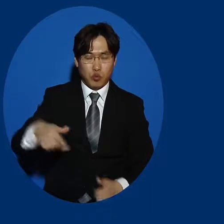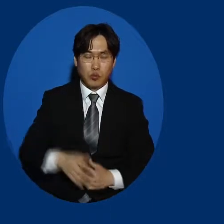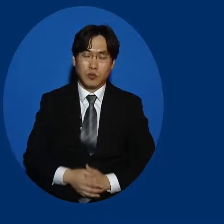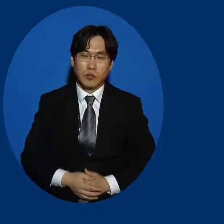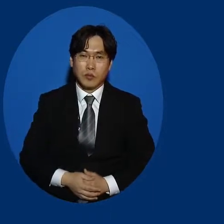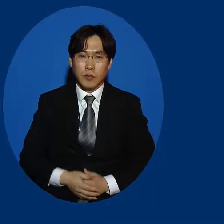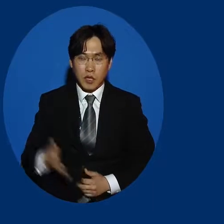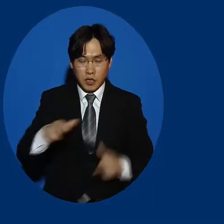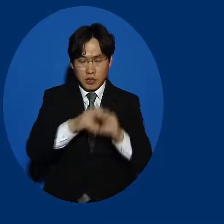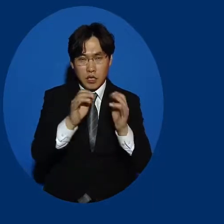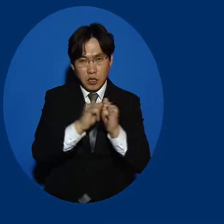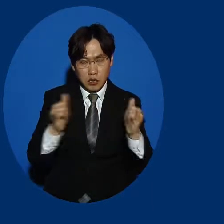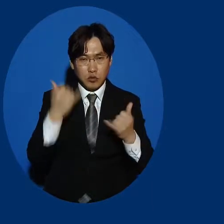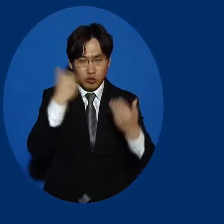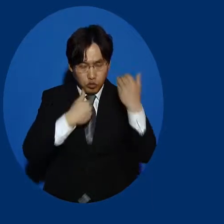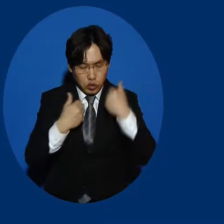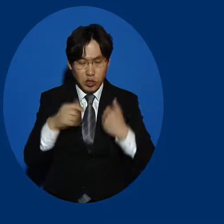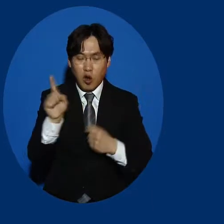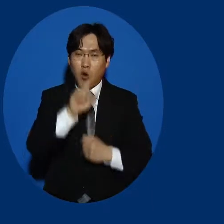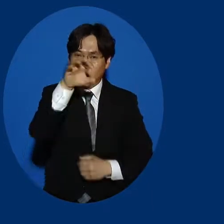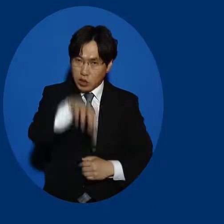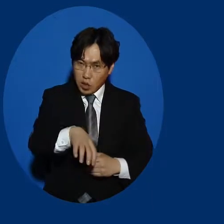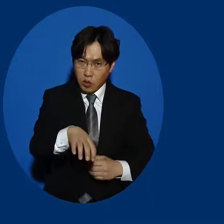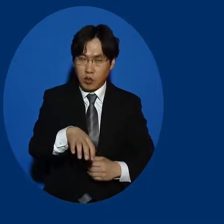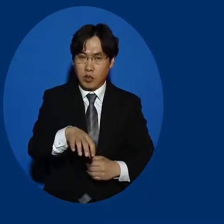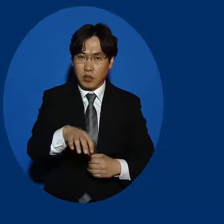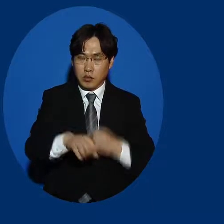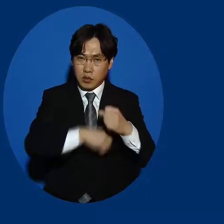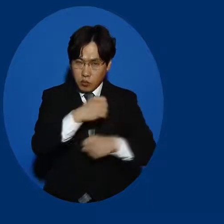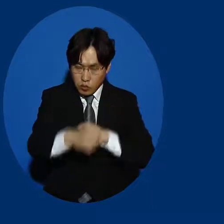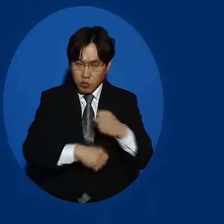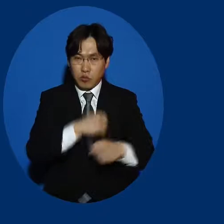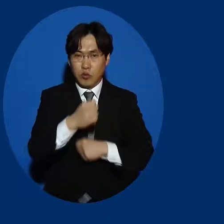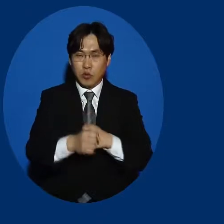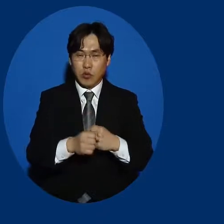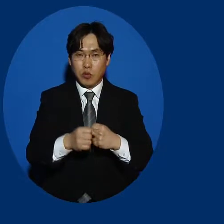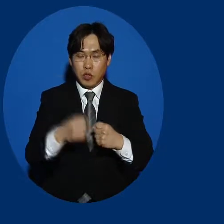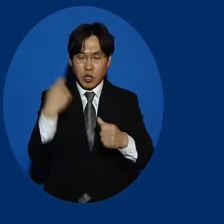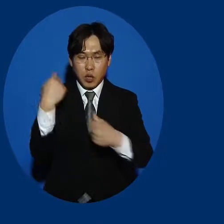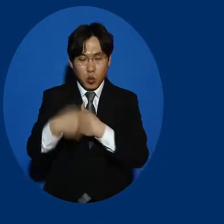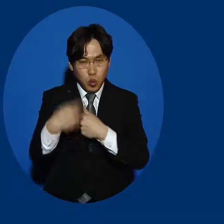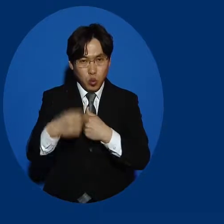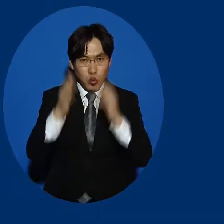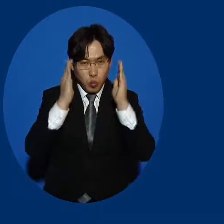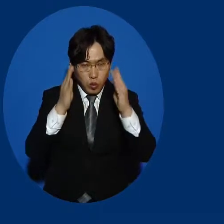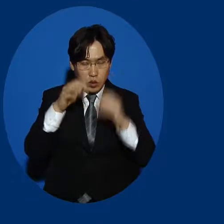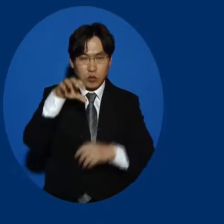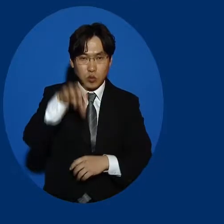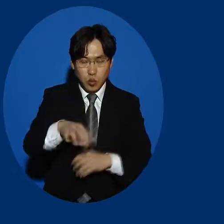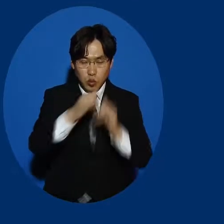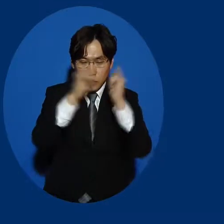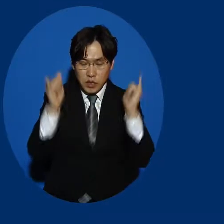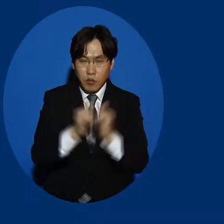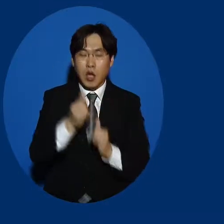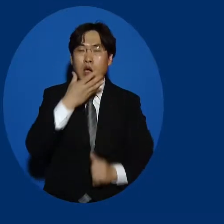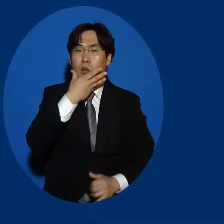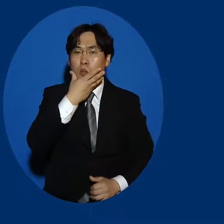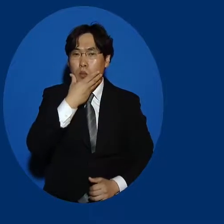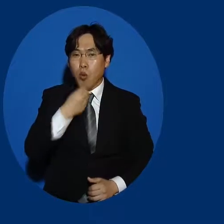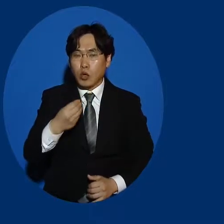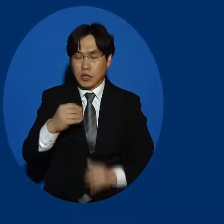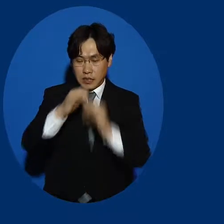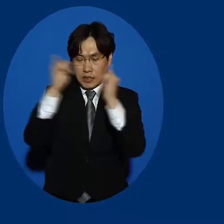장애인 누구나 언제 어디서나 평생교육 기회를 누릴 수 있는 사회, 그 사회가 바로 복지의